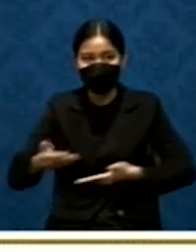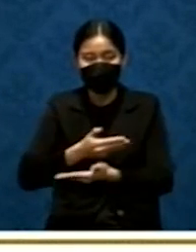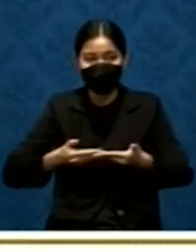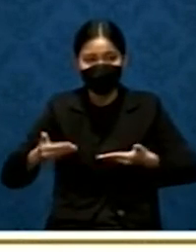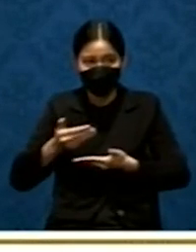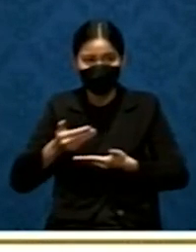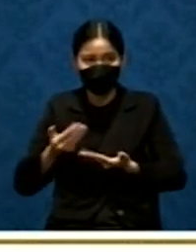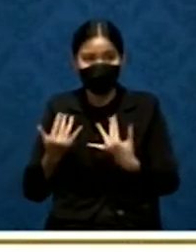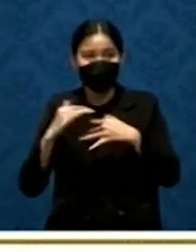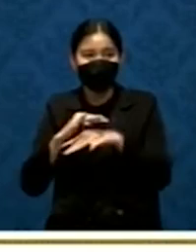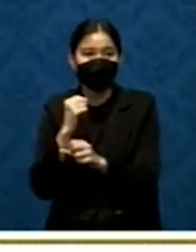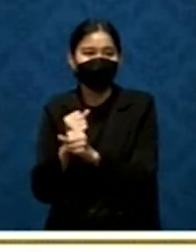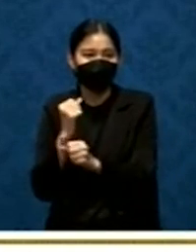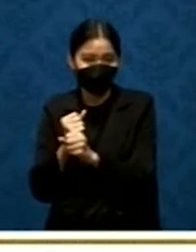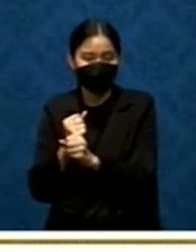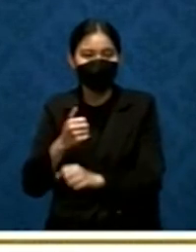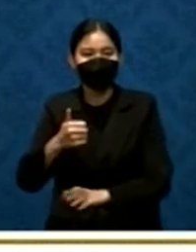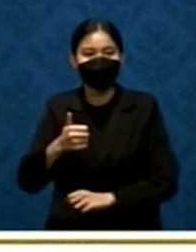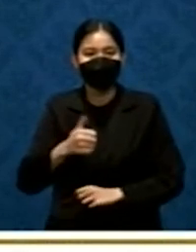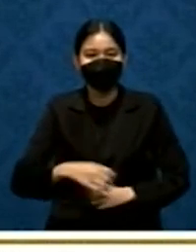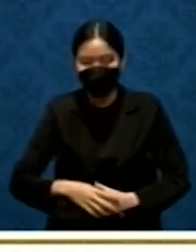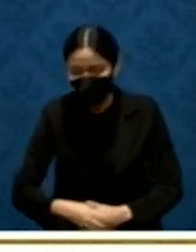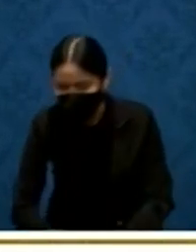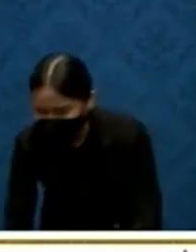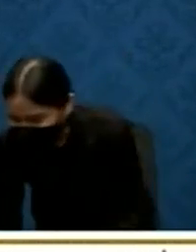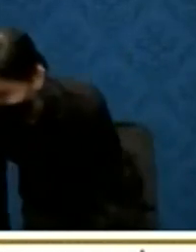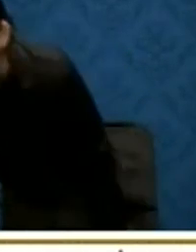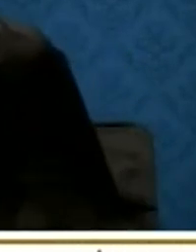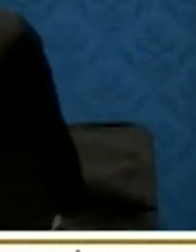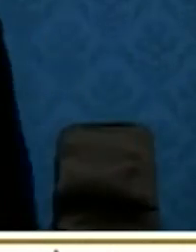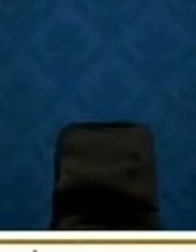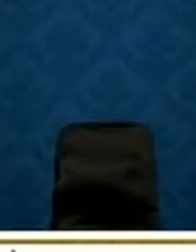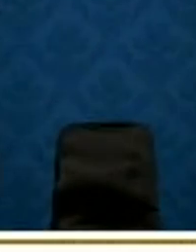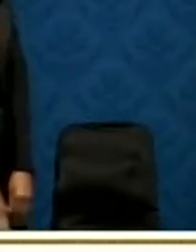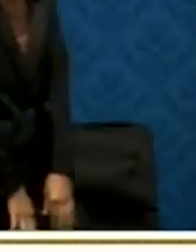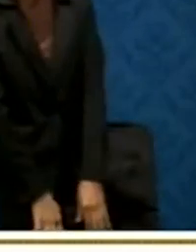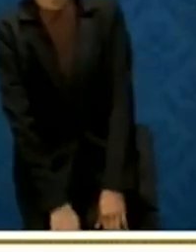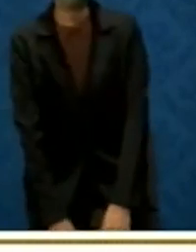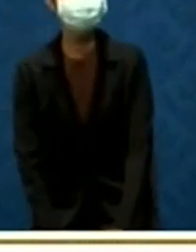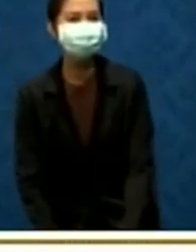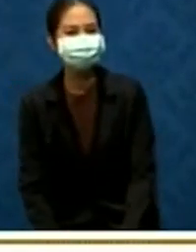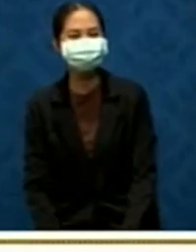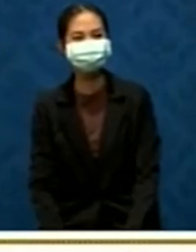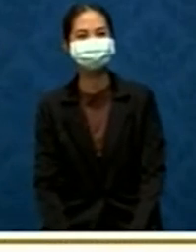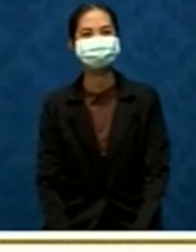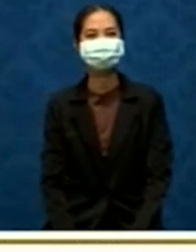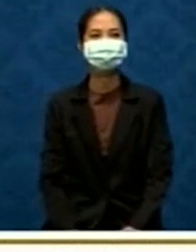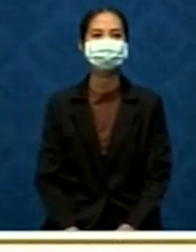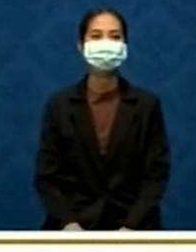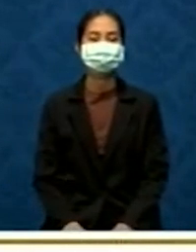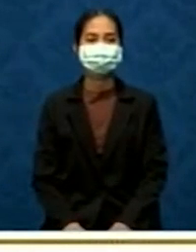ก็ร่วมทำงานด้วยกันก็ได้ต้องเรียนอย่างนี้นะครับว่าก่อน